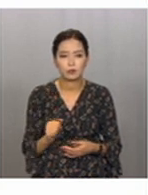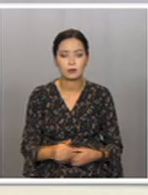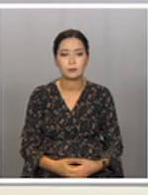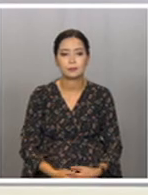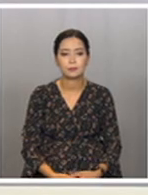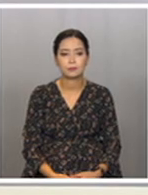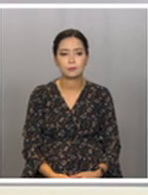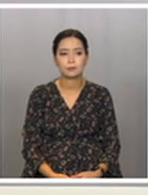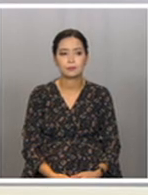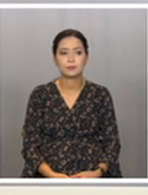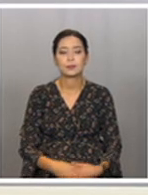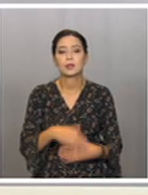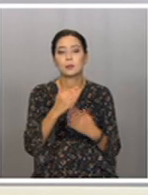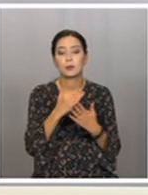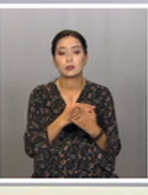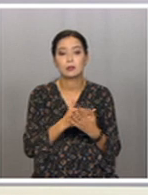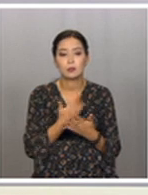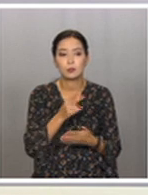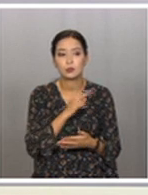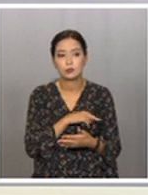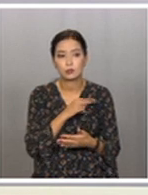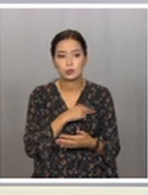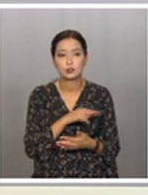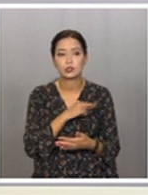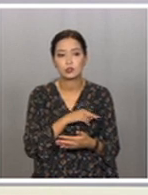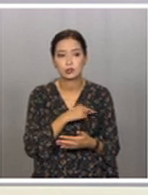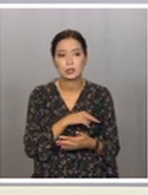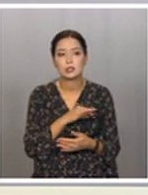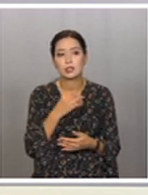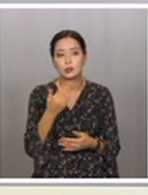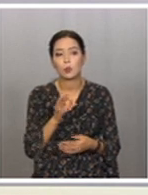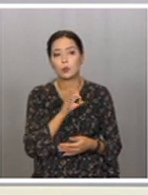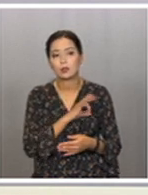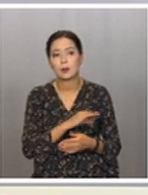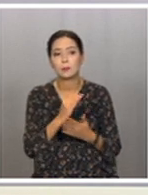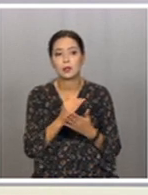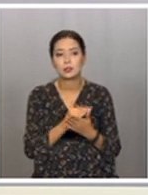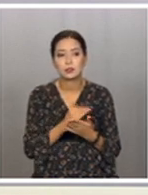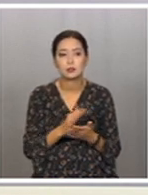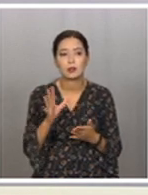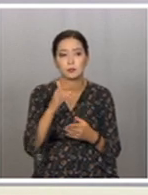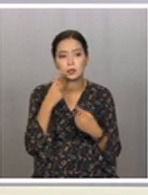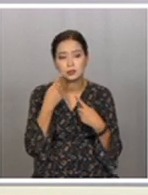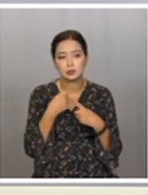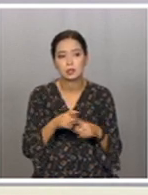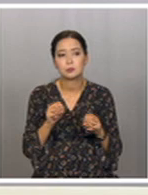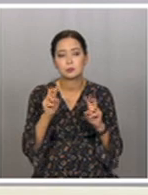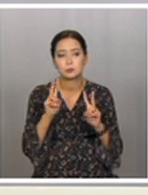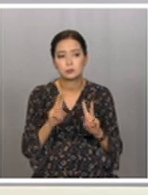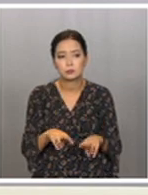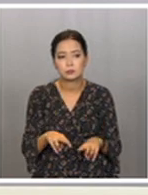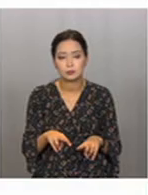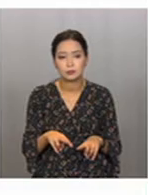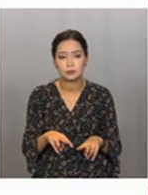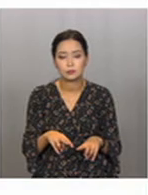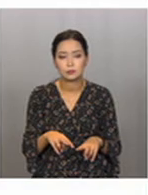Java. Бағдарламалау жүйесі жүйелік және қолданбалы бағдарламалық жабдықтаманы құруға